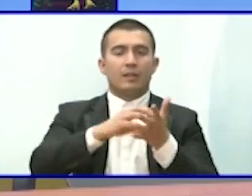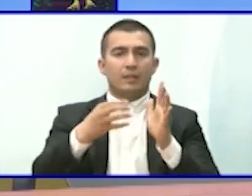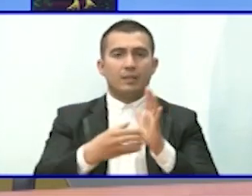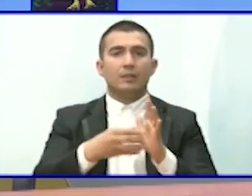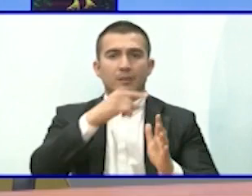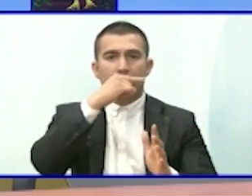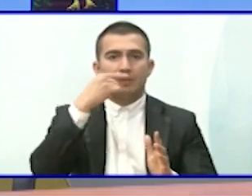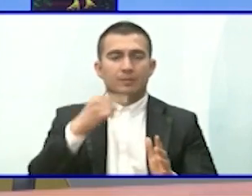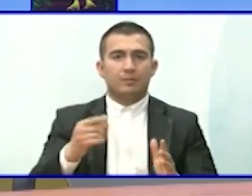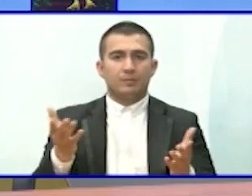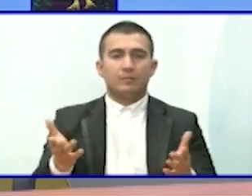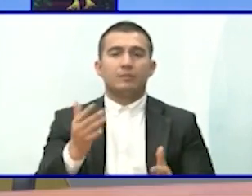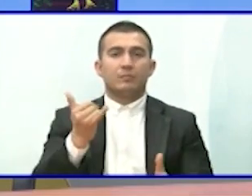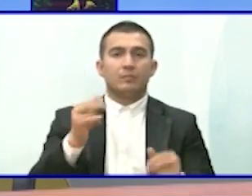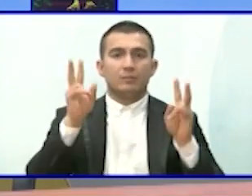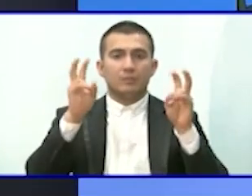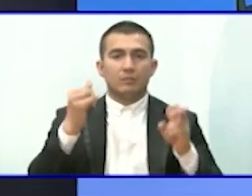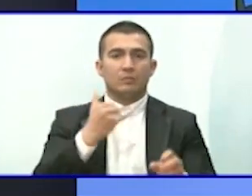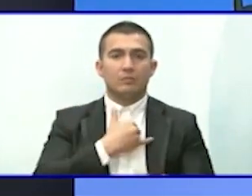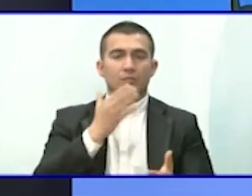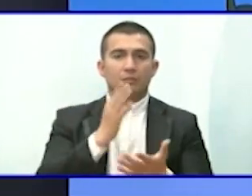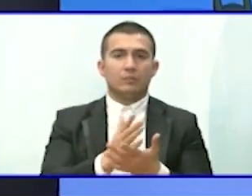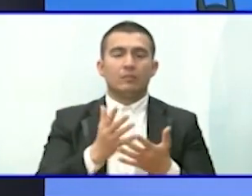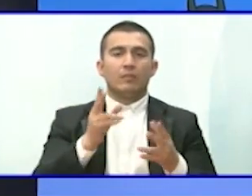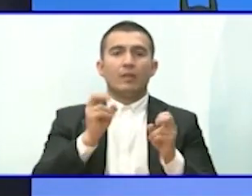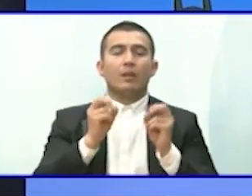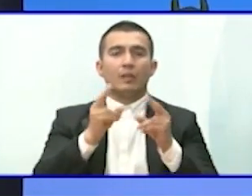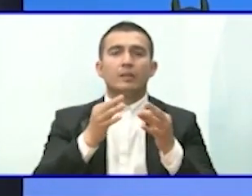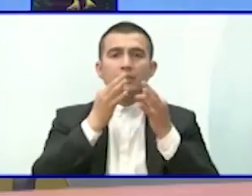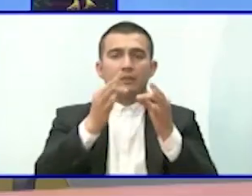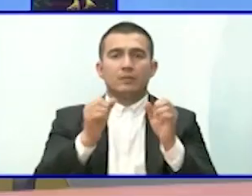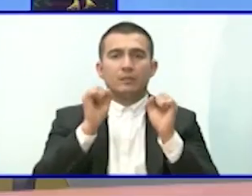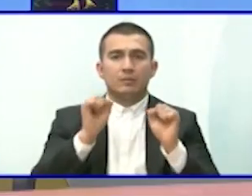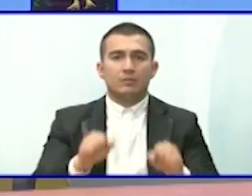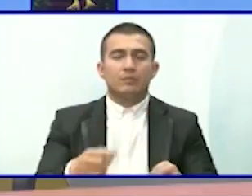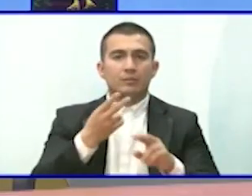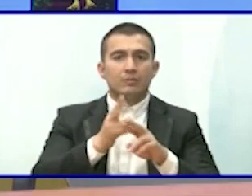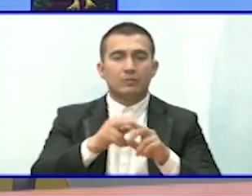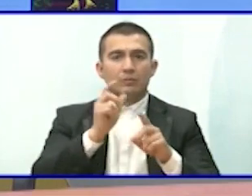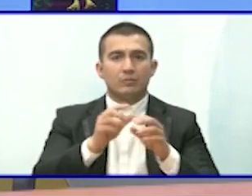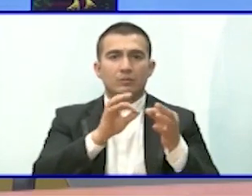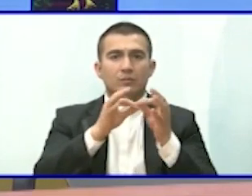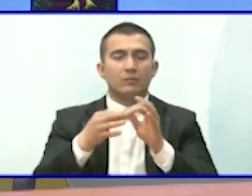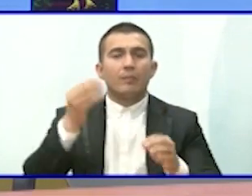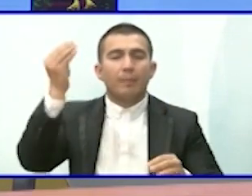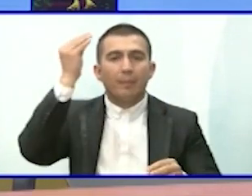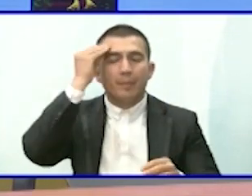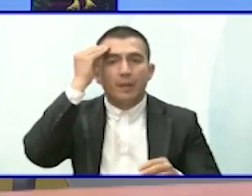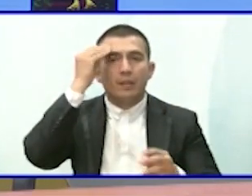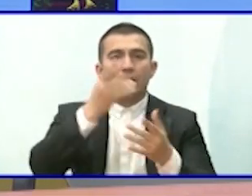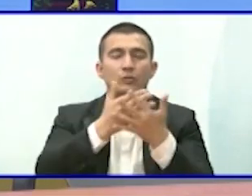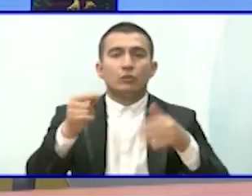темы наша называется как сказать об объекте речь и мысли и